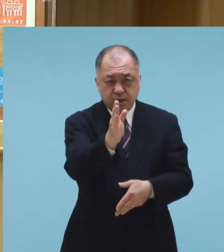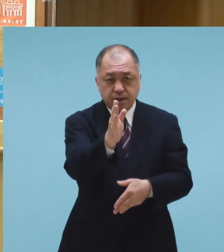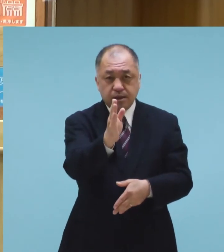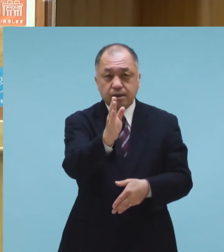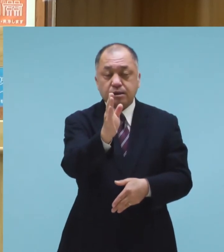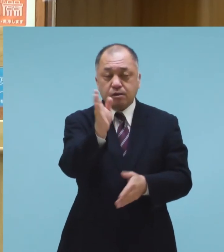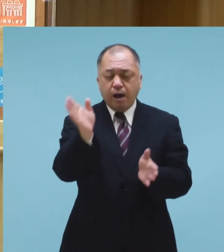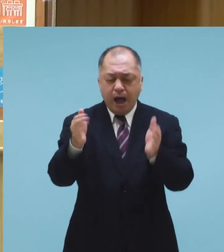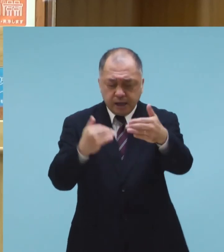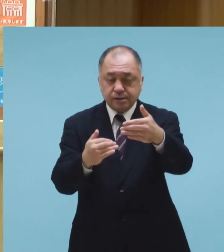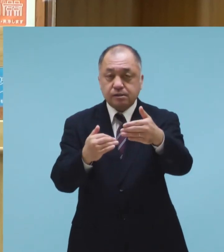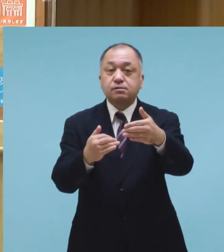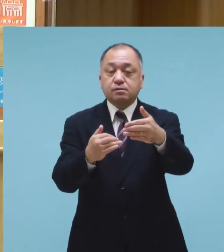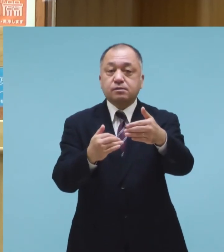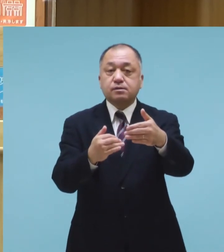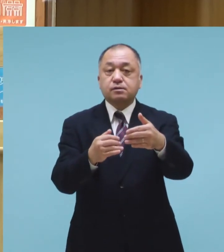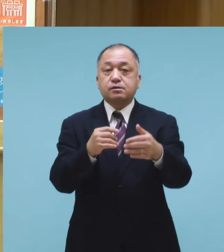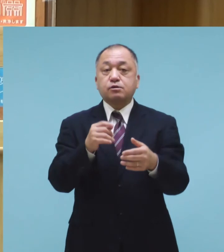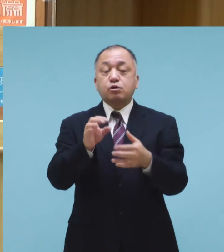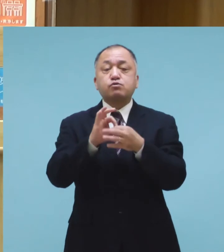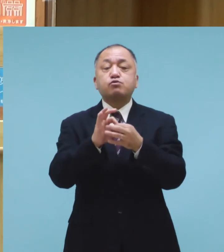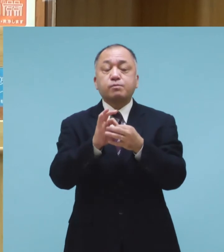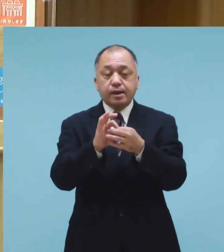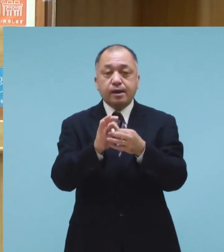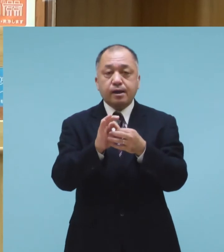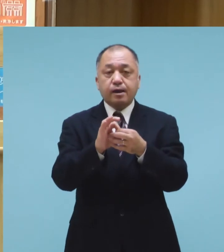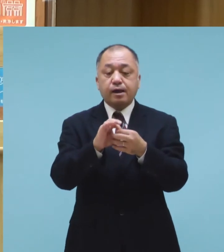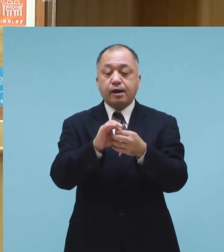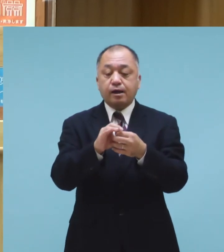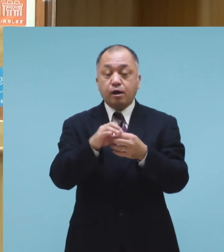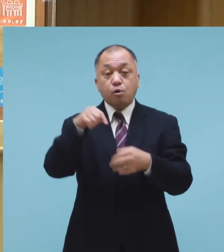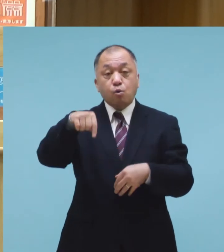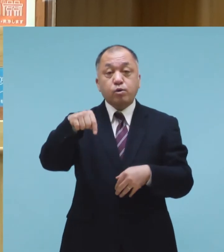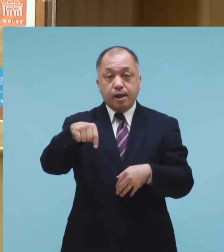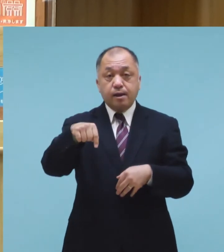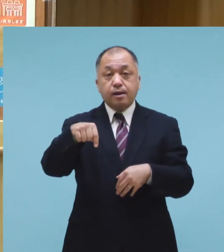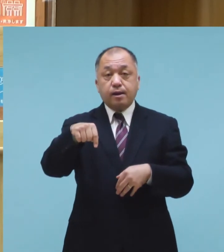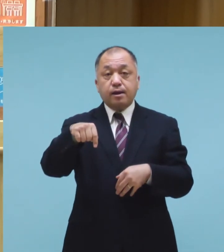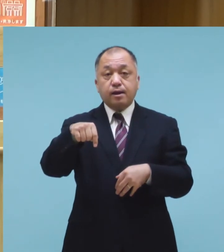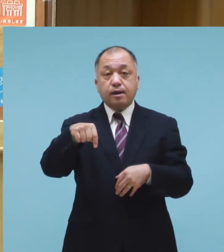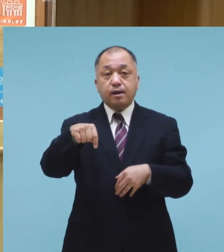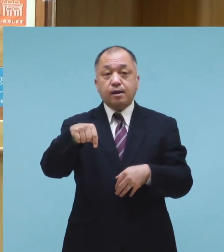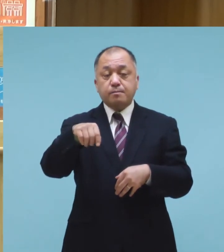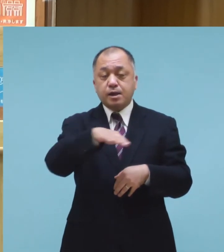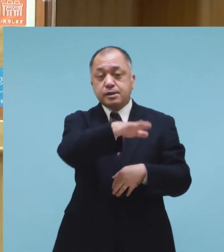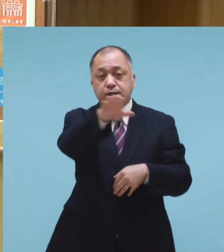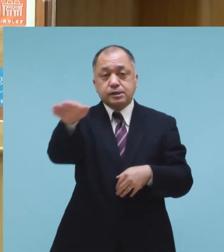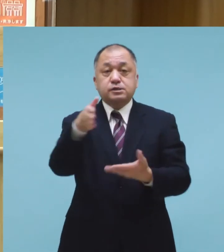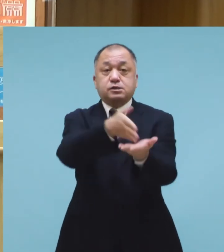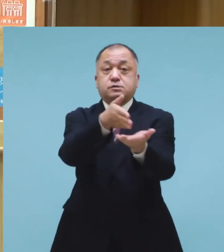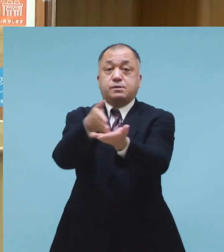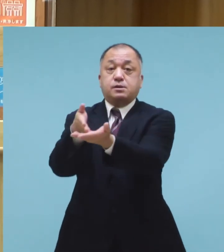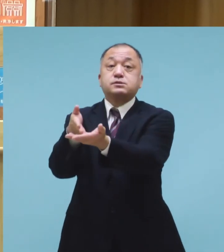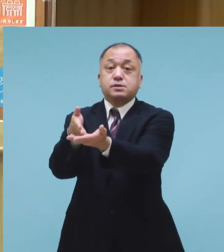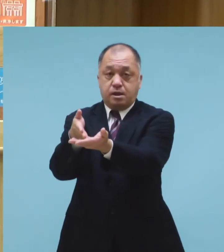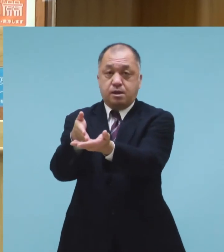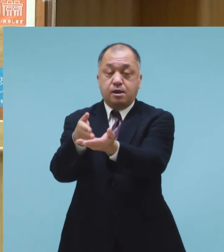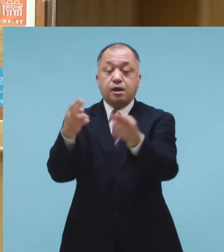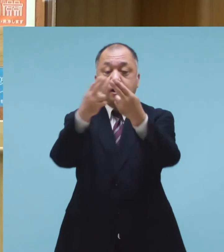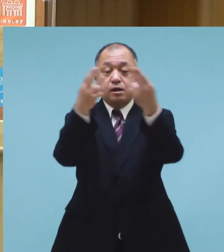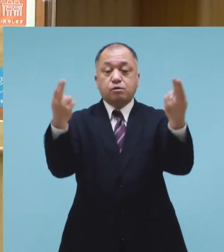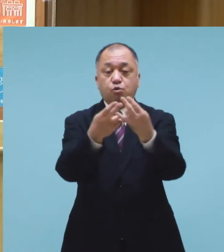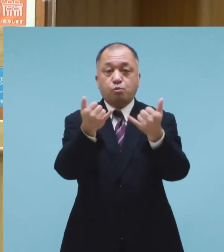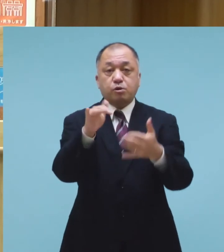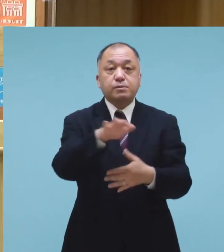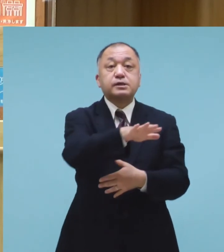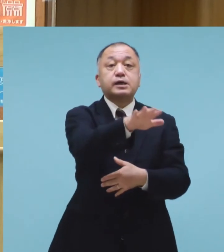その背景も含めて記者会見の場でご説明をさせていただいて、そして道民の皆様がその背景も